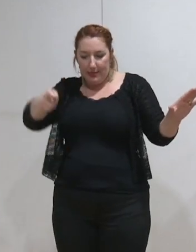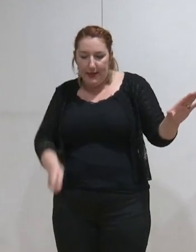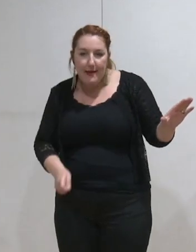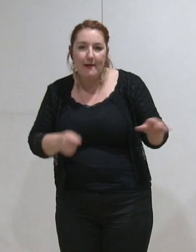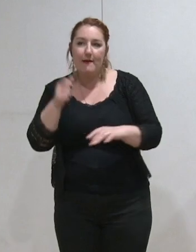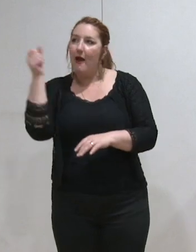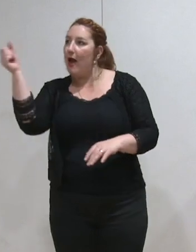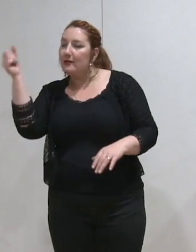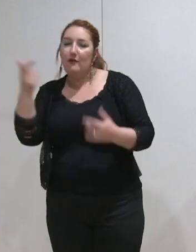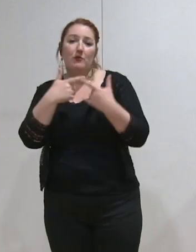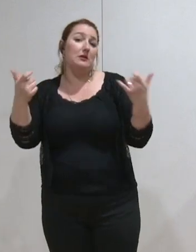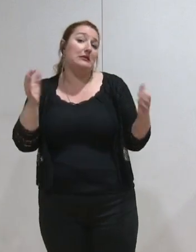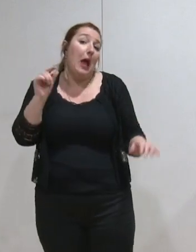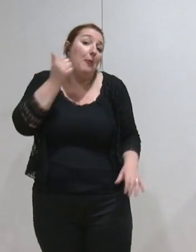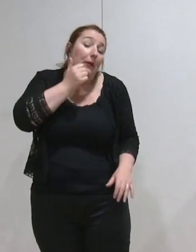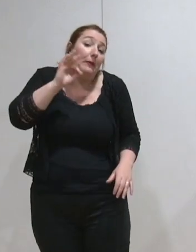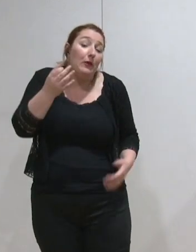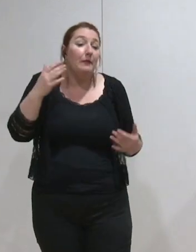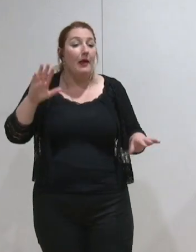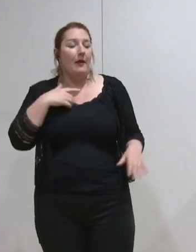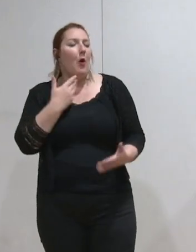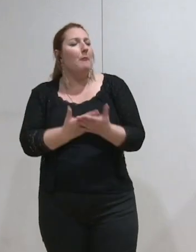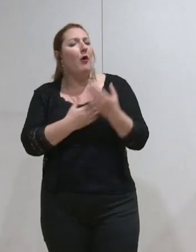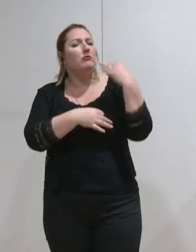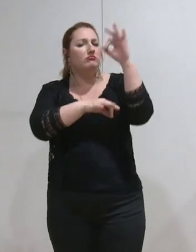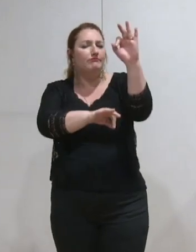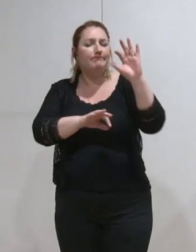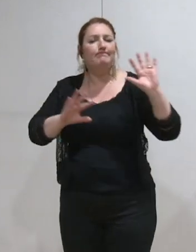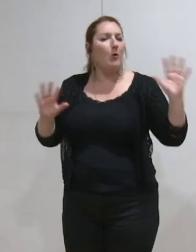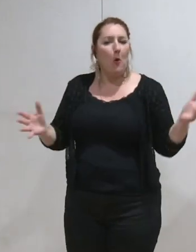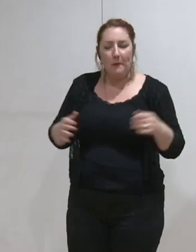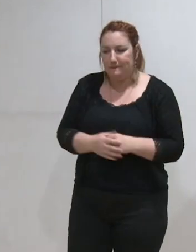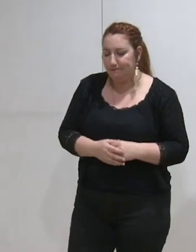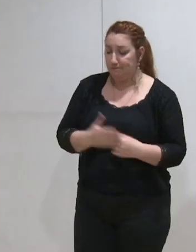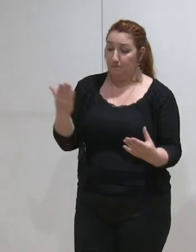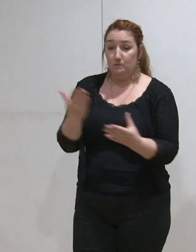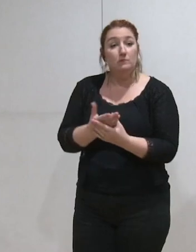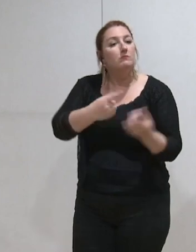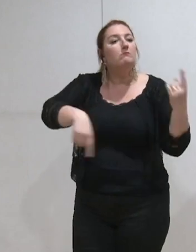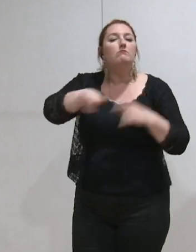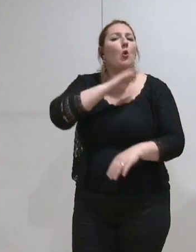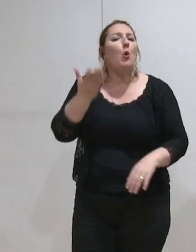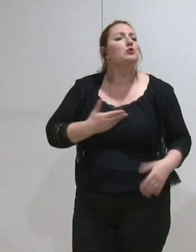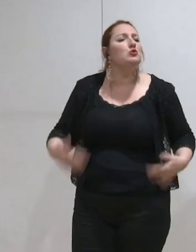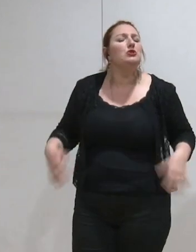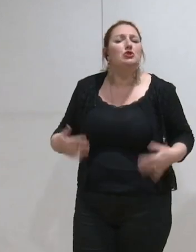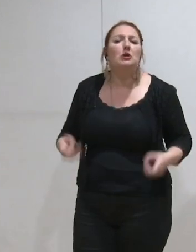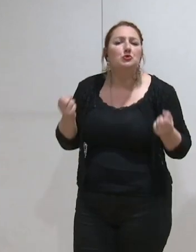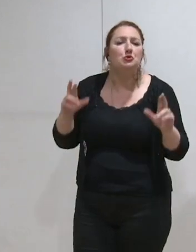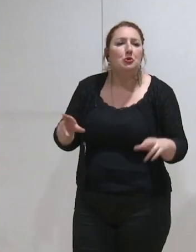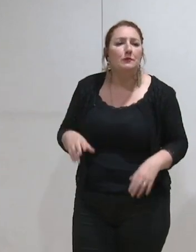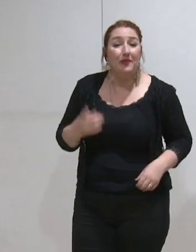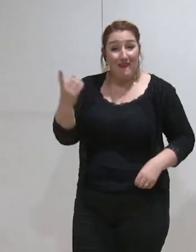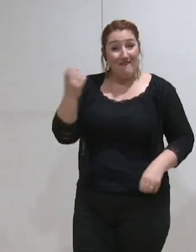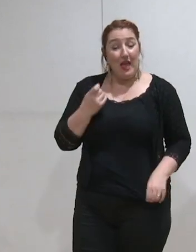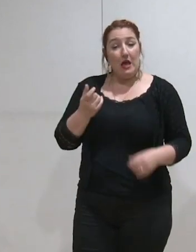pénible alors pour prouver un peu ce que je veux dire j'ai retrouver un document vous avez sûrement tous reçu qui vient